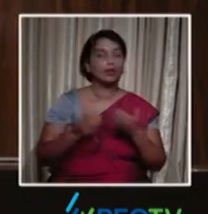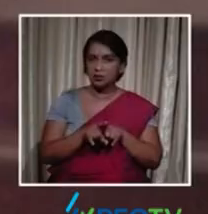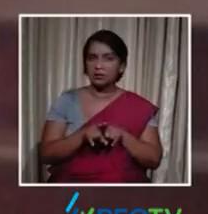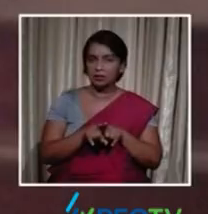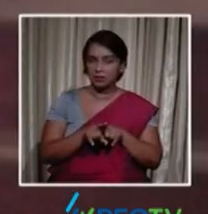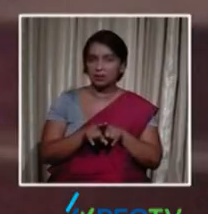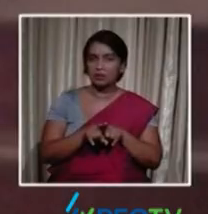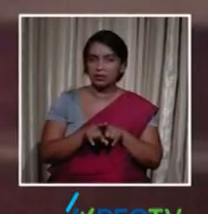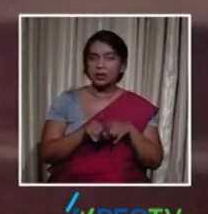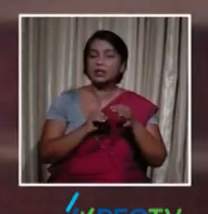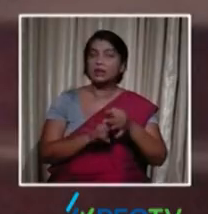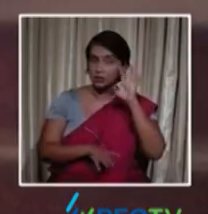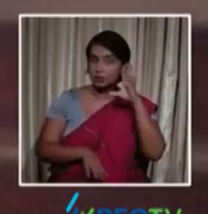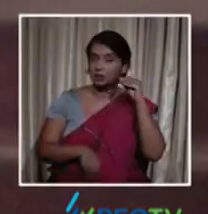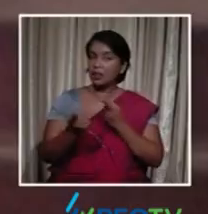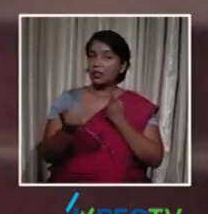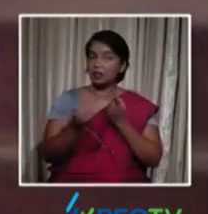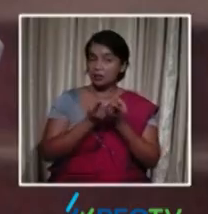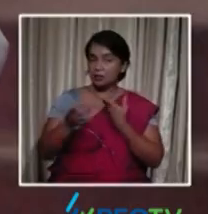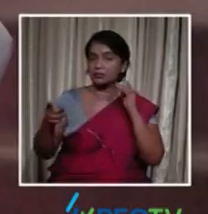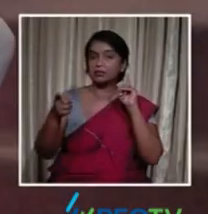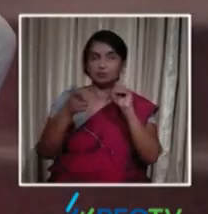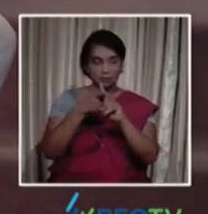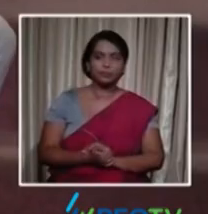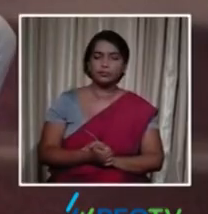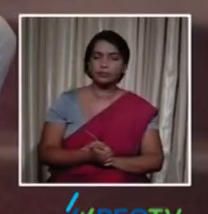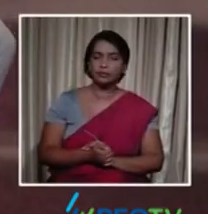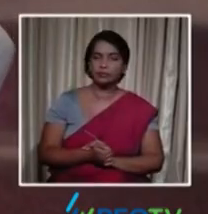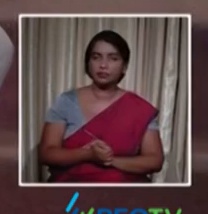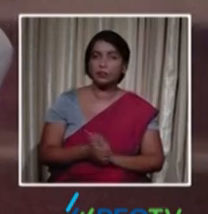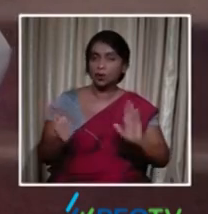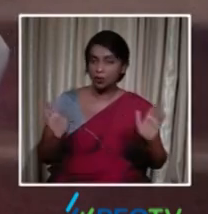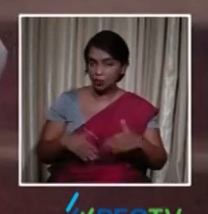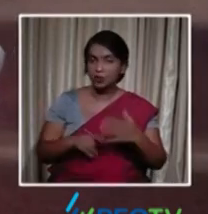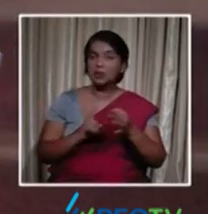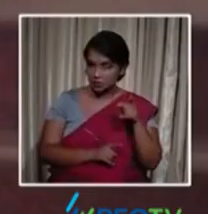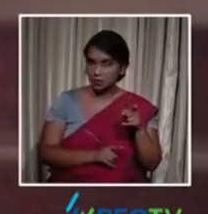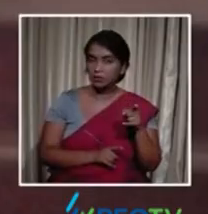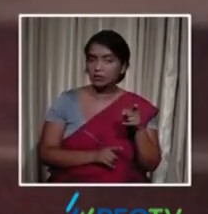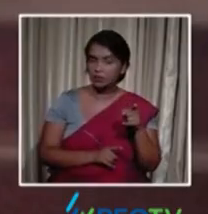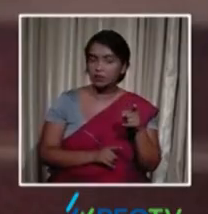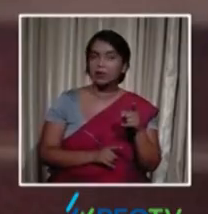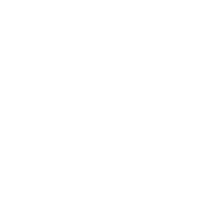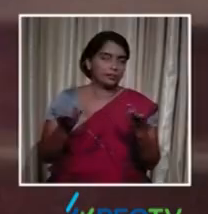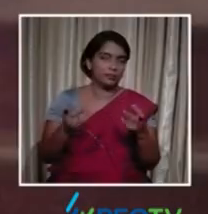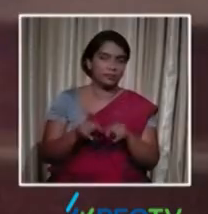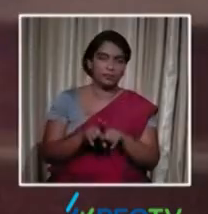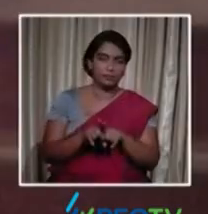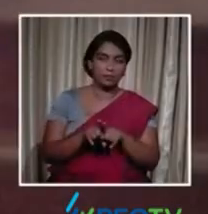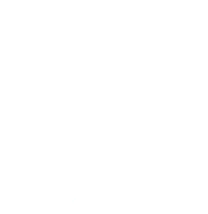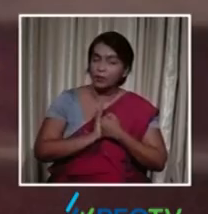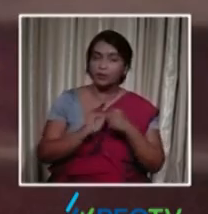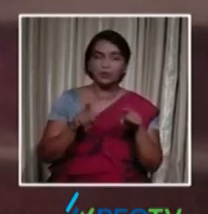කණ්ඩායමක් විදියට මේ ජනාධිපති වරණ තරඟයට ඉදිරිපත් වෙන්න තීන්දුව කරේ තවදුරටත් මේ ජනාධිපති ධූරය ආභරණයක් විදියට